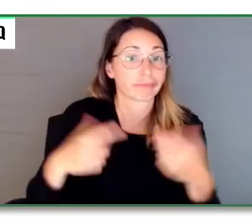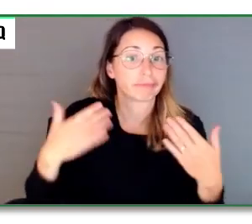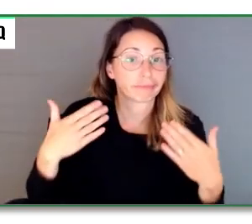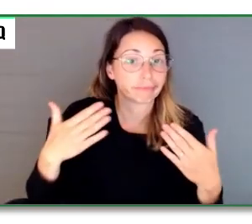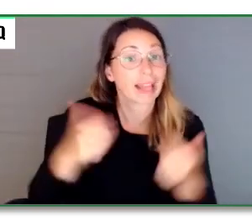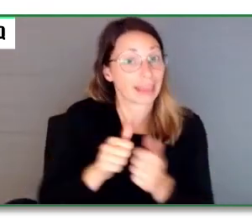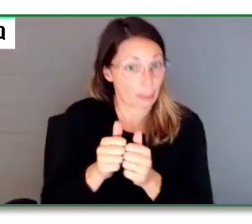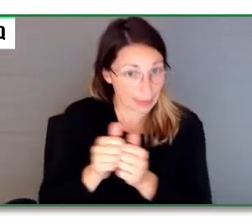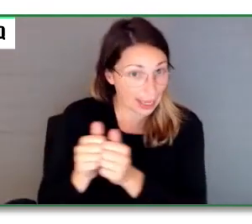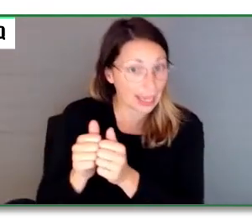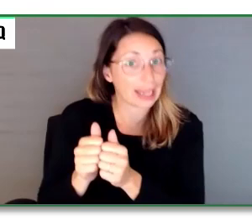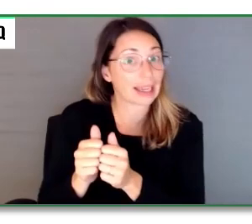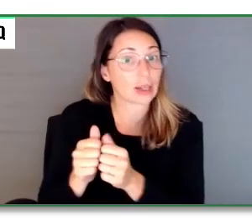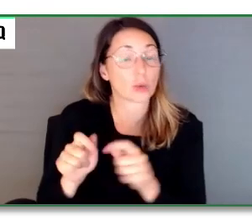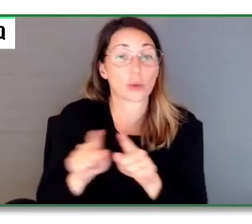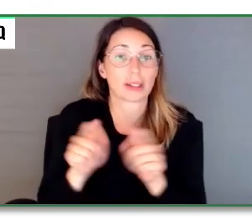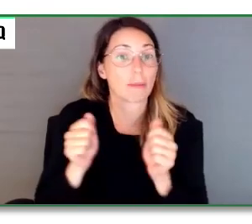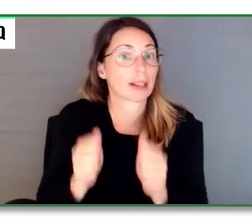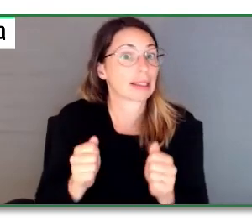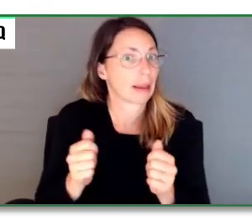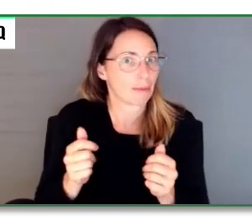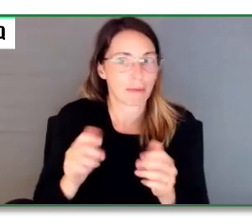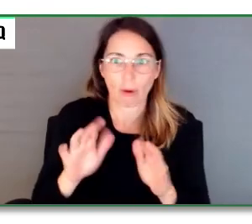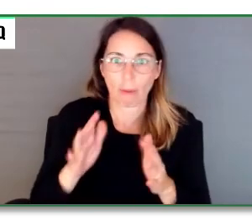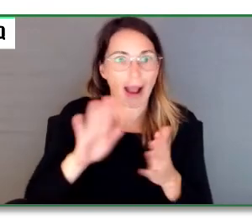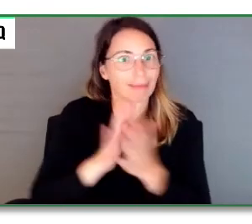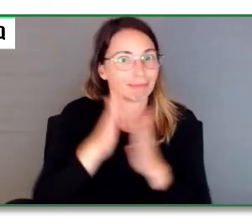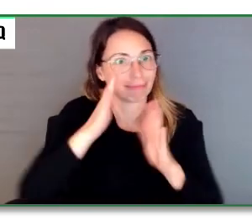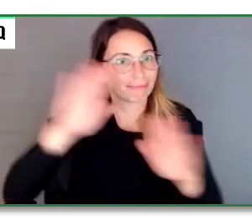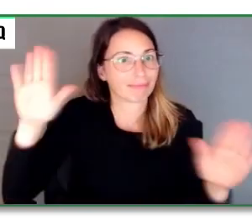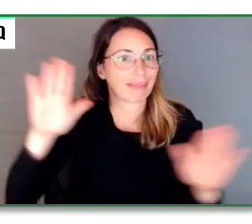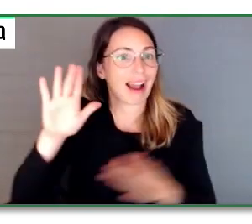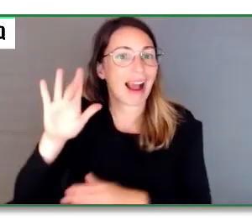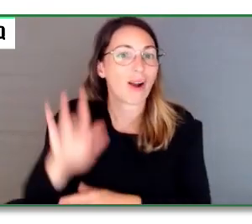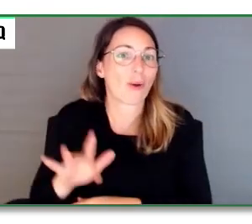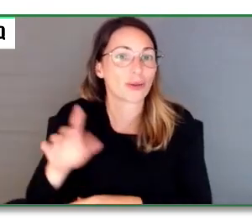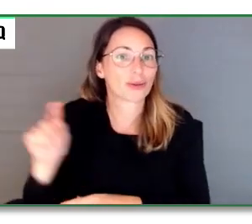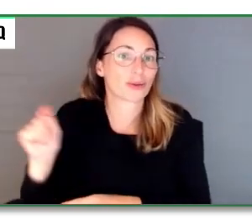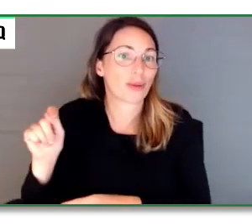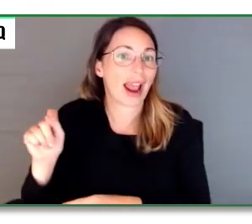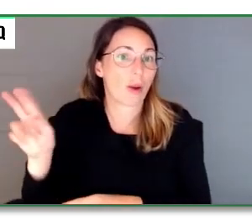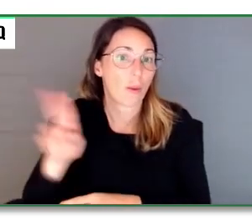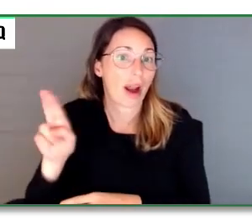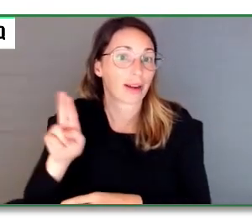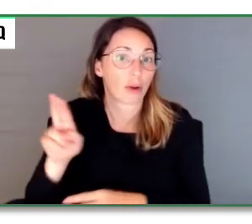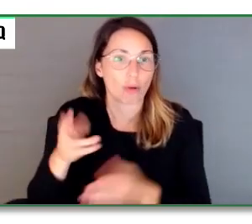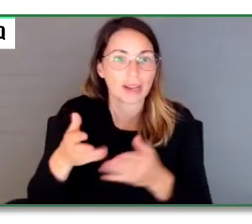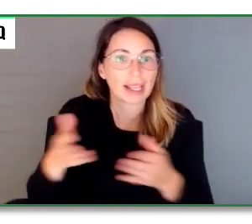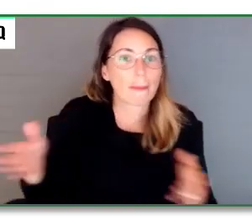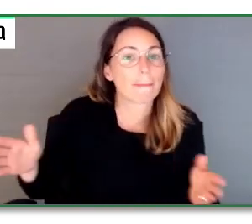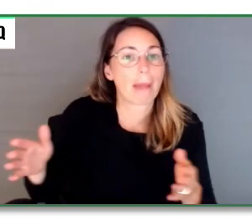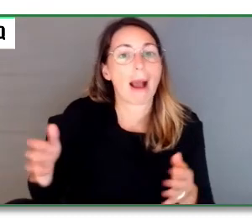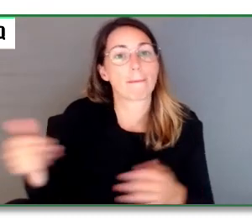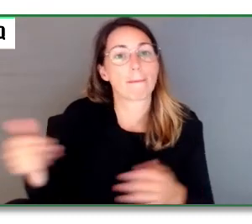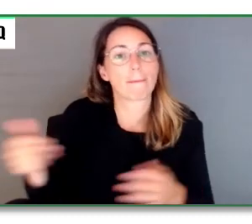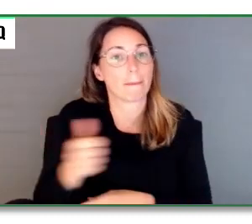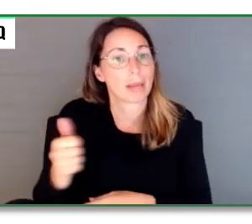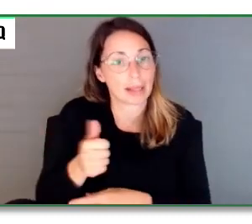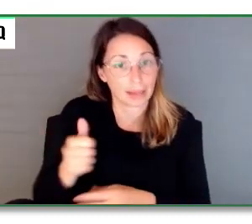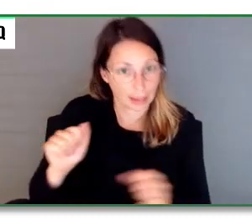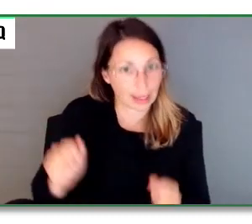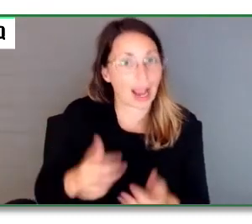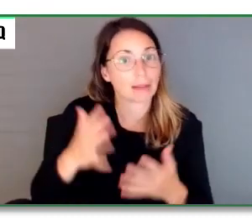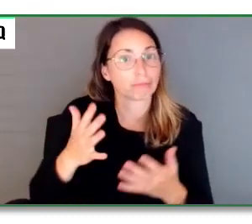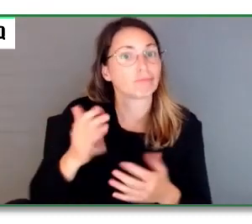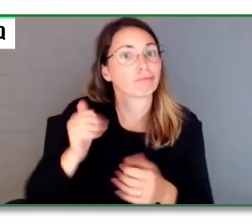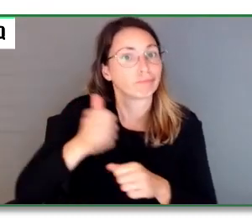été rendu possible et populaire grâce au Trail Rider, un dispositif de mobilité que nous avons créé et partagé par le biais de notre